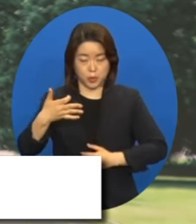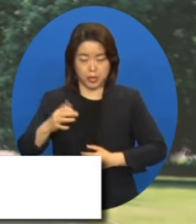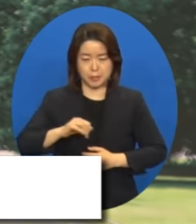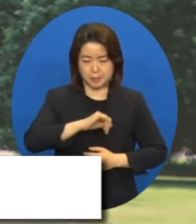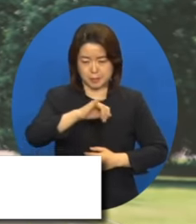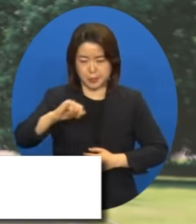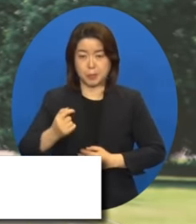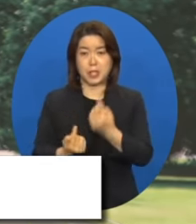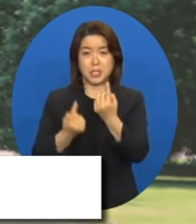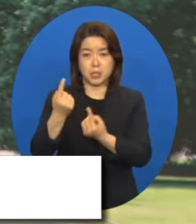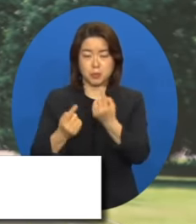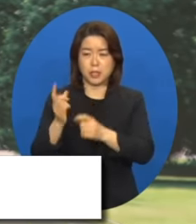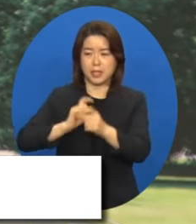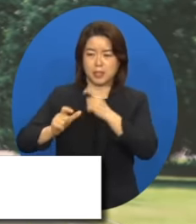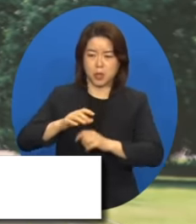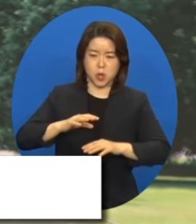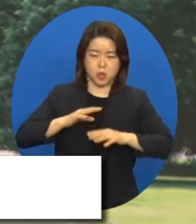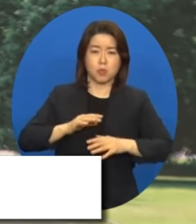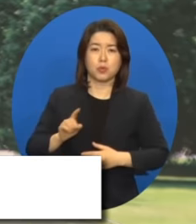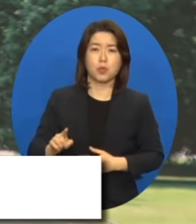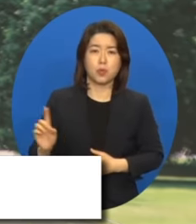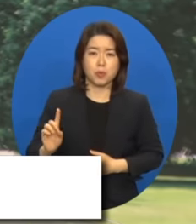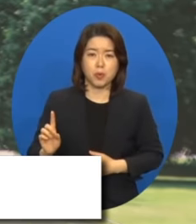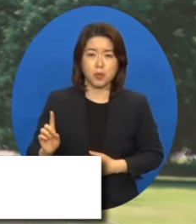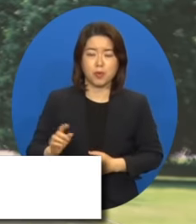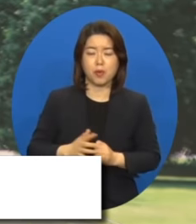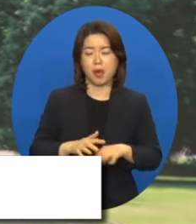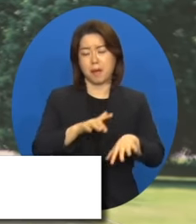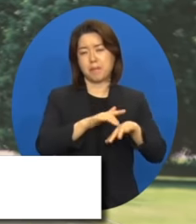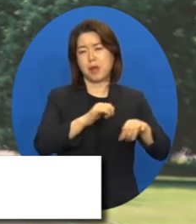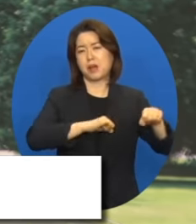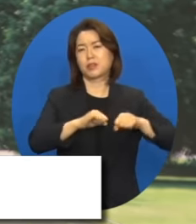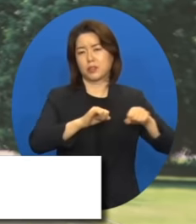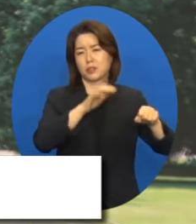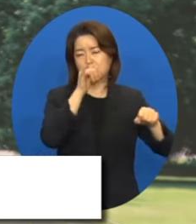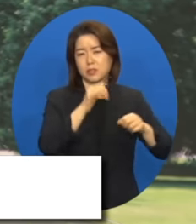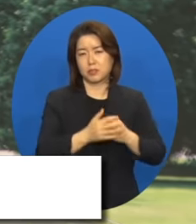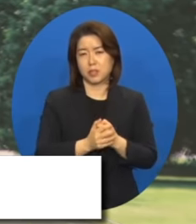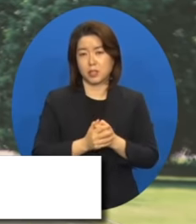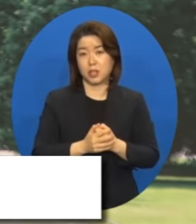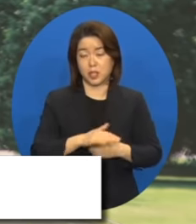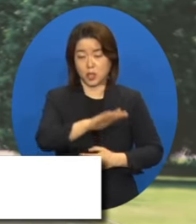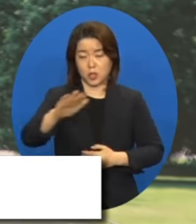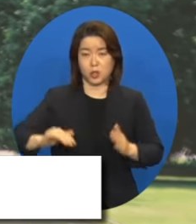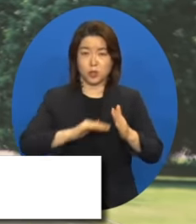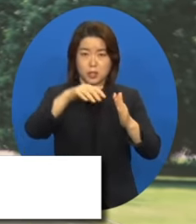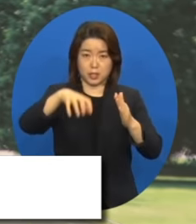바이러스보다 훨씬 더 무서운 것이 마귀의 역사입니다. 우리 가정 안에